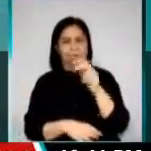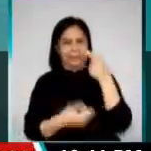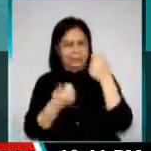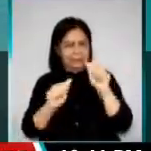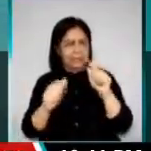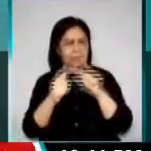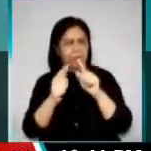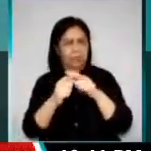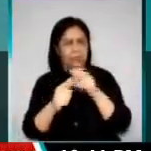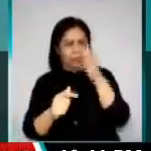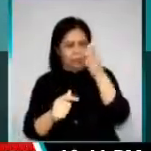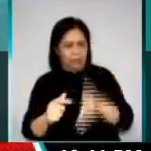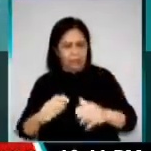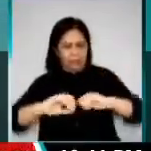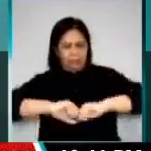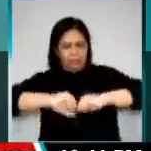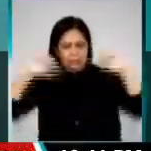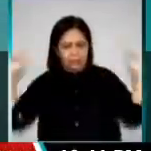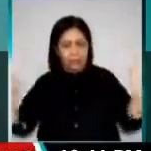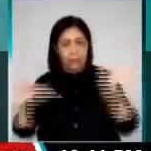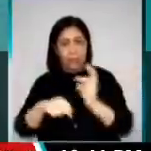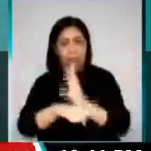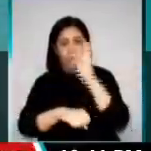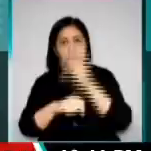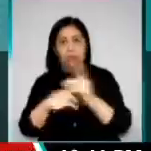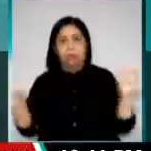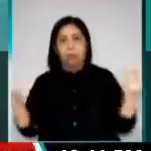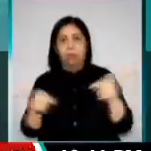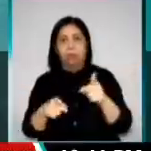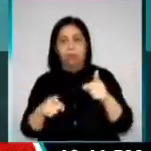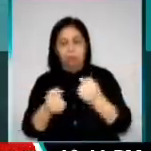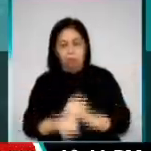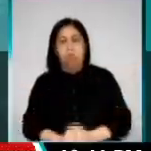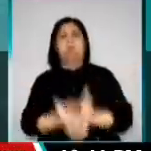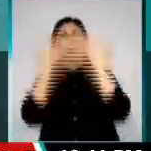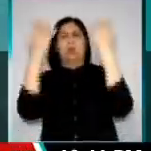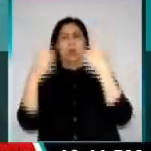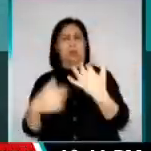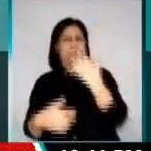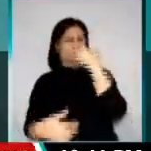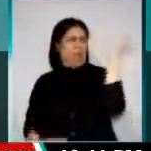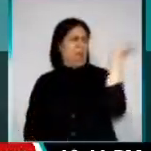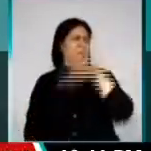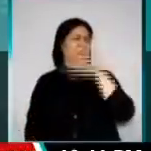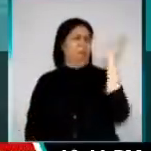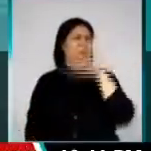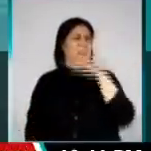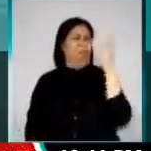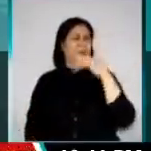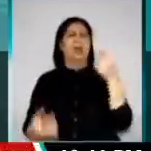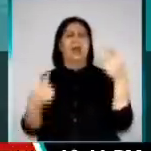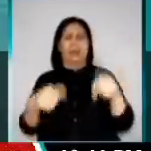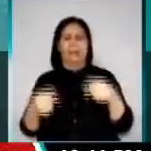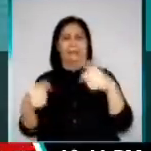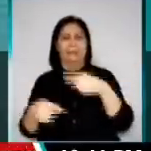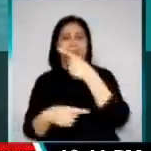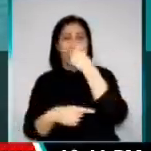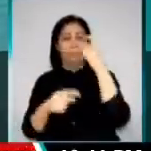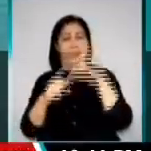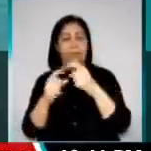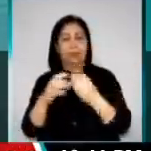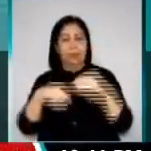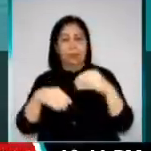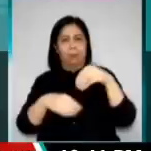biyakin ang kiyan ng balyena, pero bigla na itong sumabog at sumingaw ang mabahong amoy. Nangyayari ito dahil sa buildup ng gas